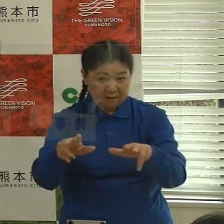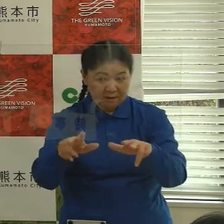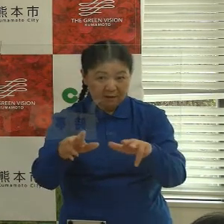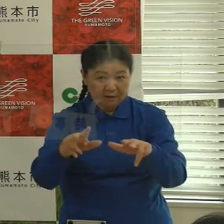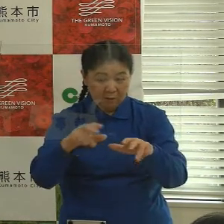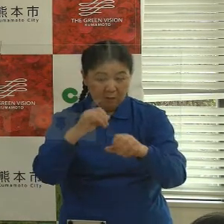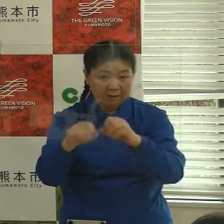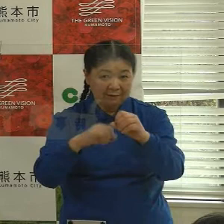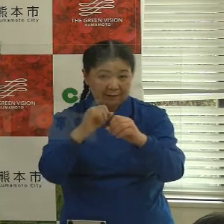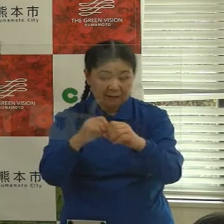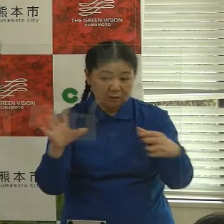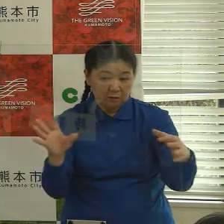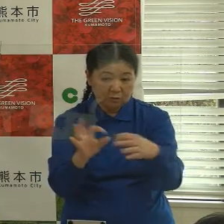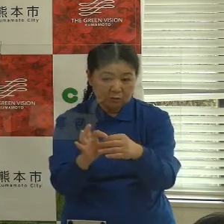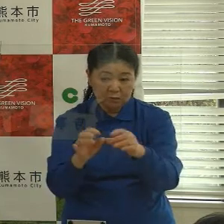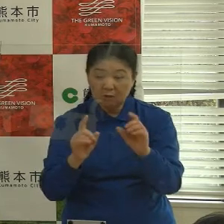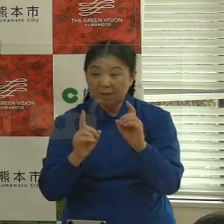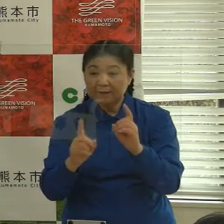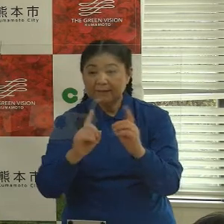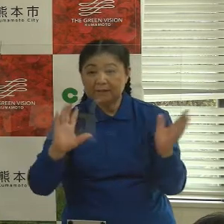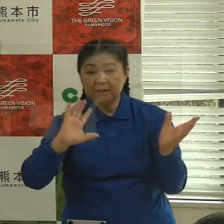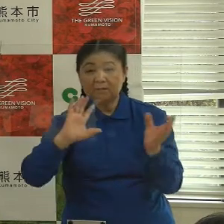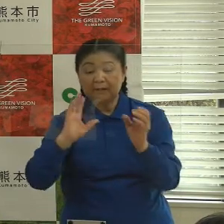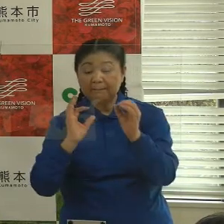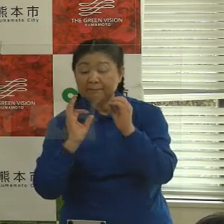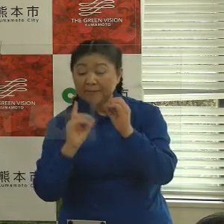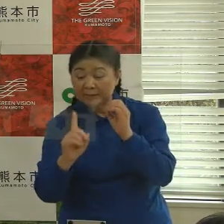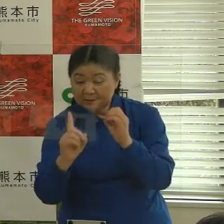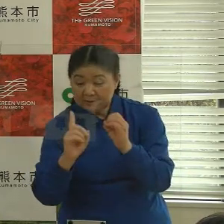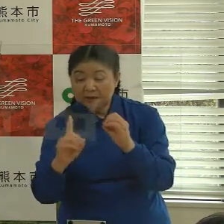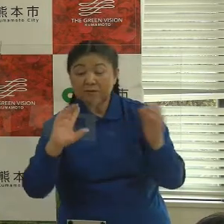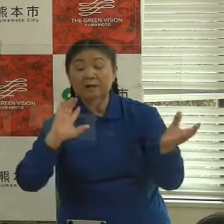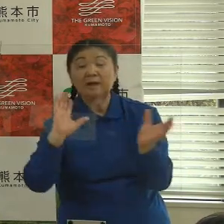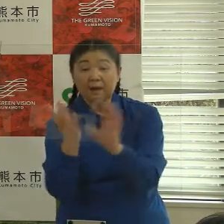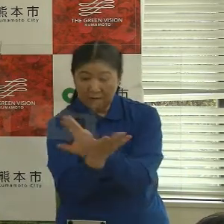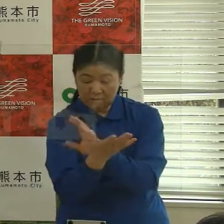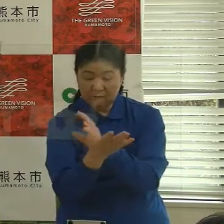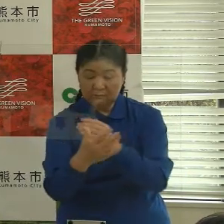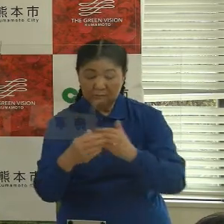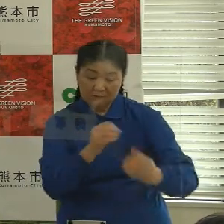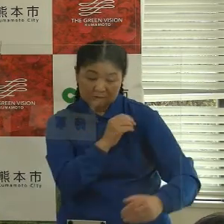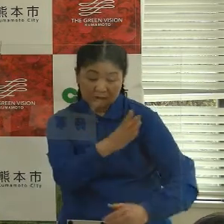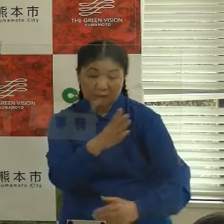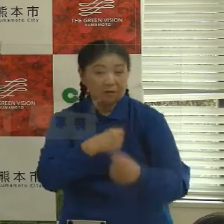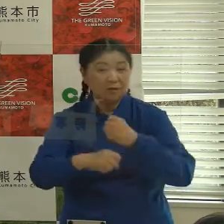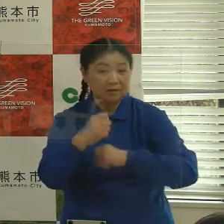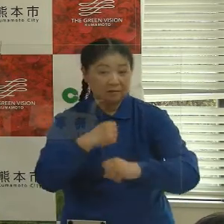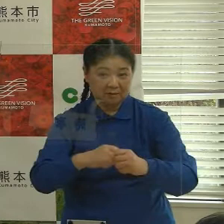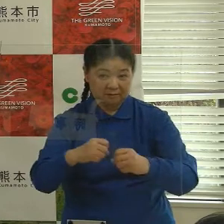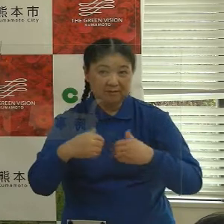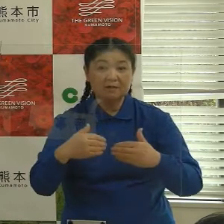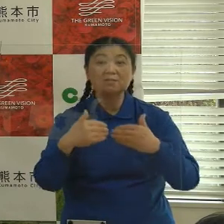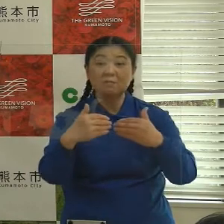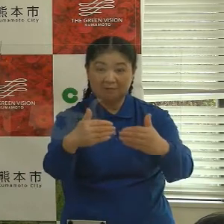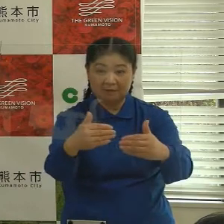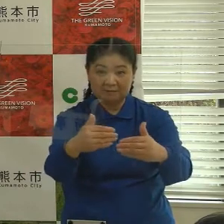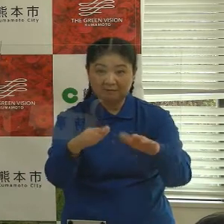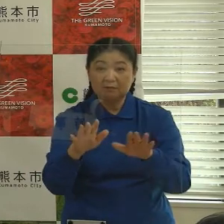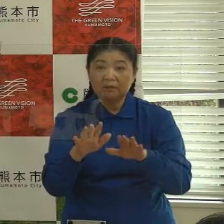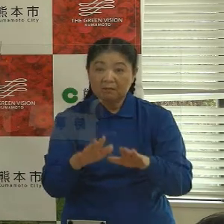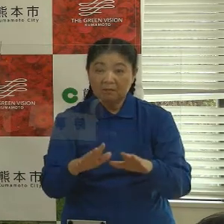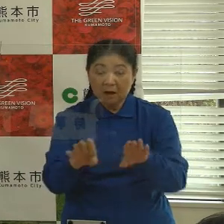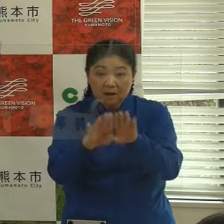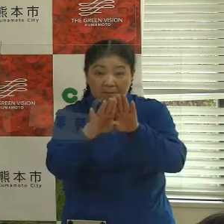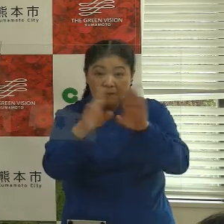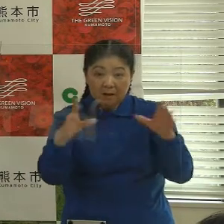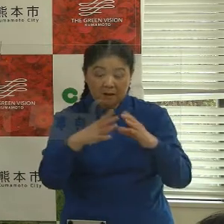ライン化などデジタル化の推進に積極的に取り組んでまいります。さらに現在開